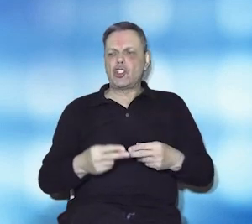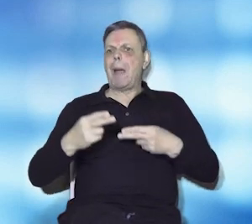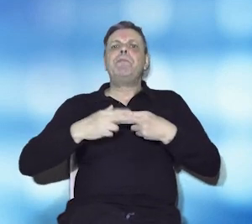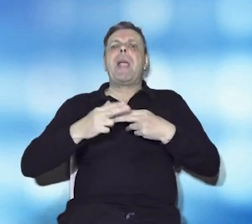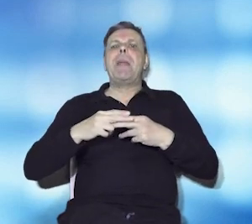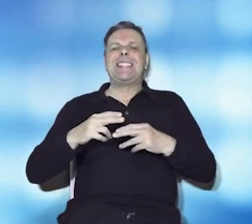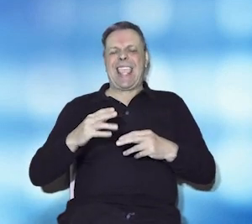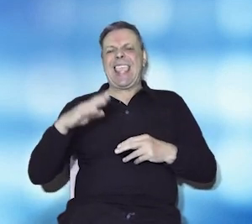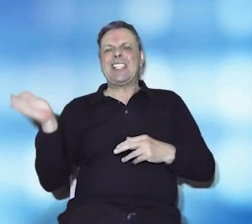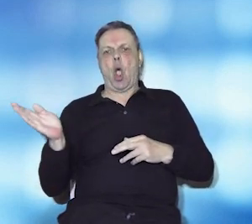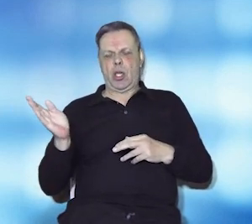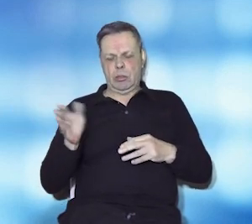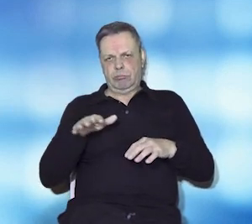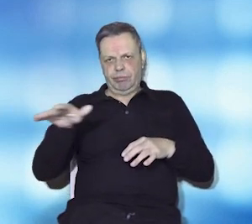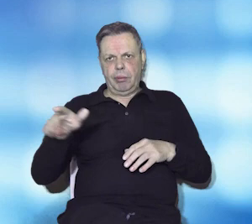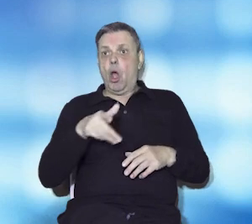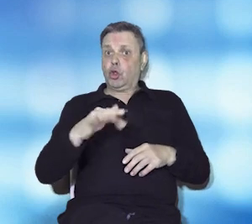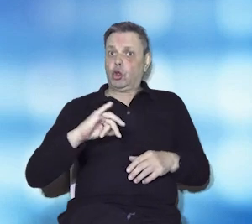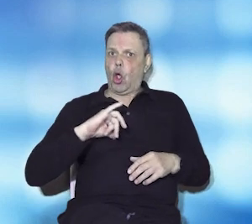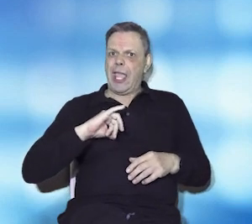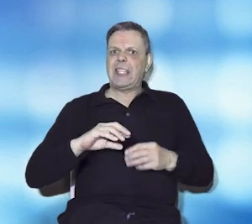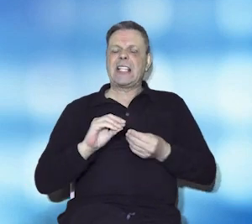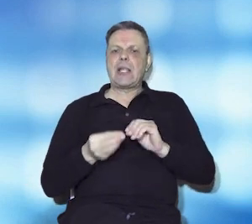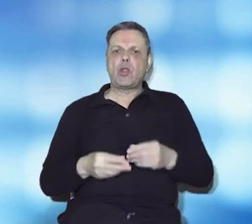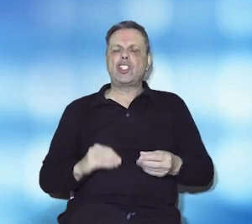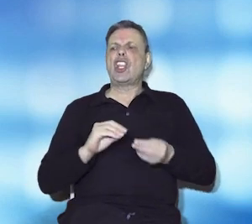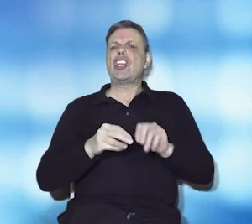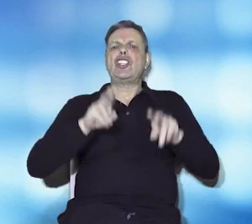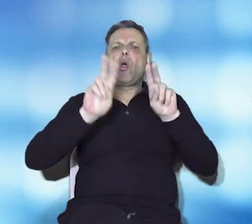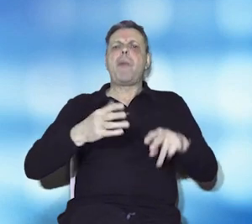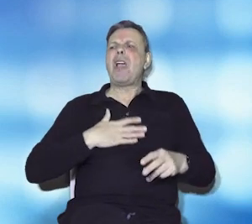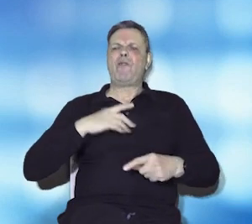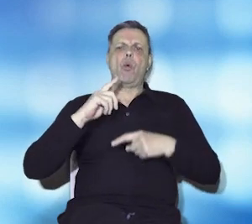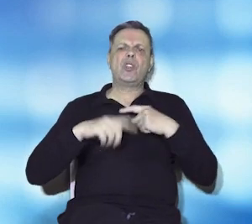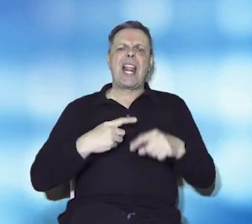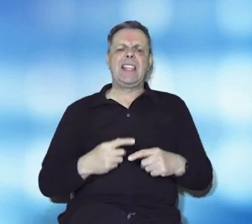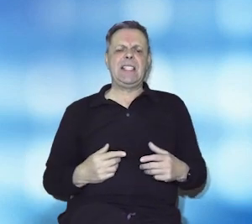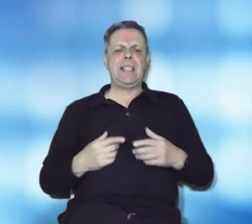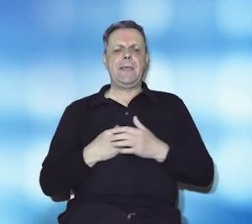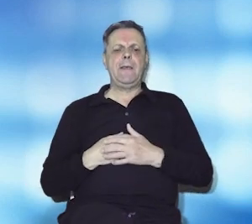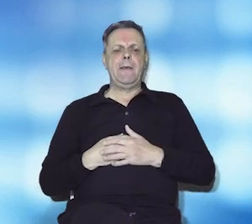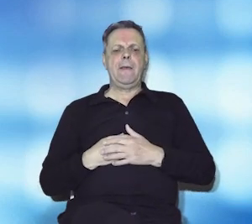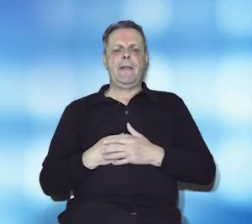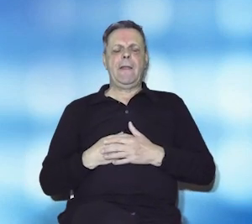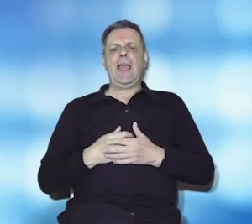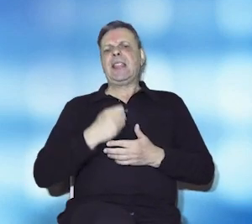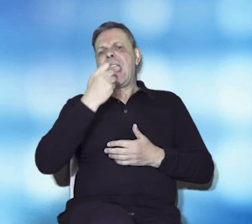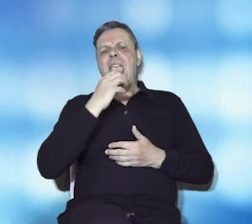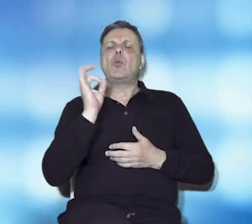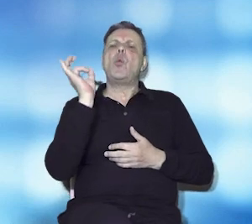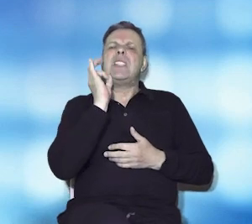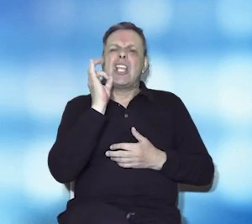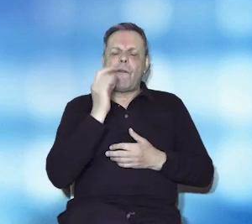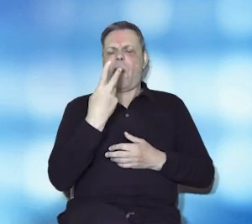istoka, tako da to su vrlo interesantna tržišta koje imaju svoje tradiciji da jedu sirove, odnosno